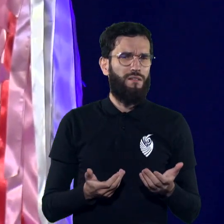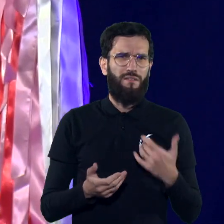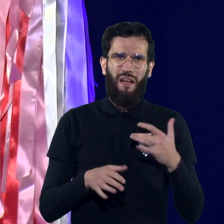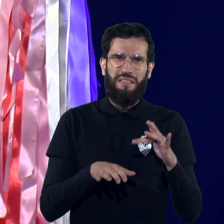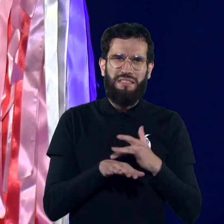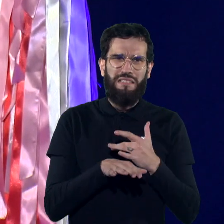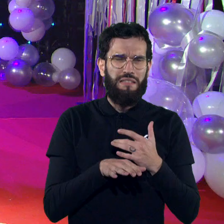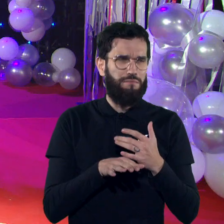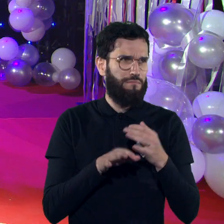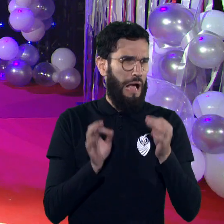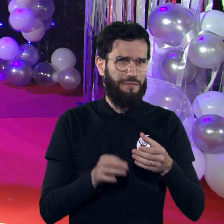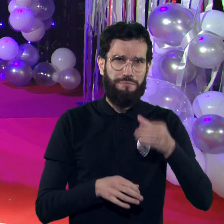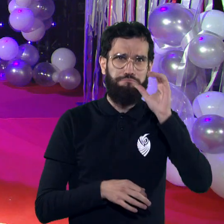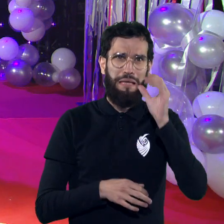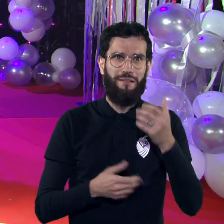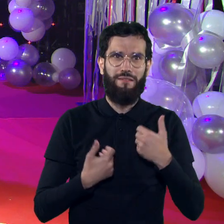Ja sa cítim, ako keby som už pil.